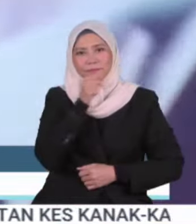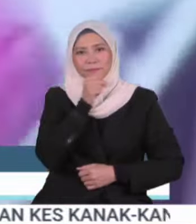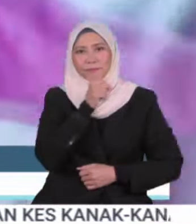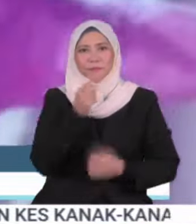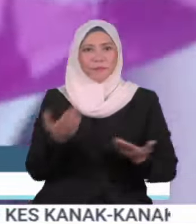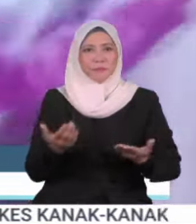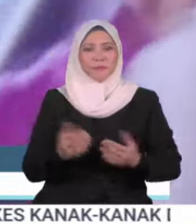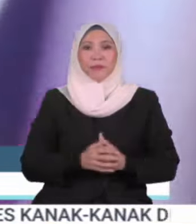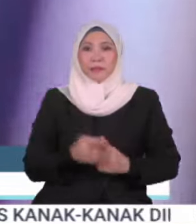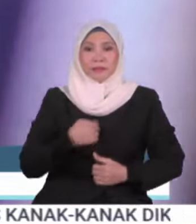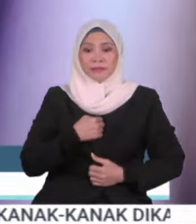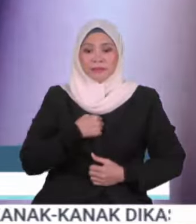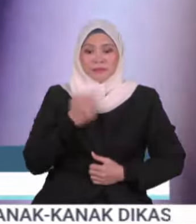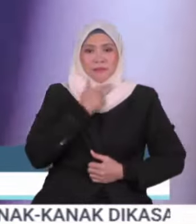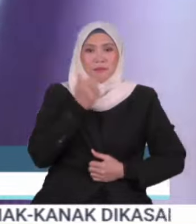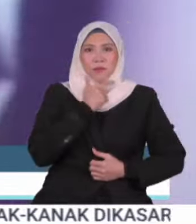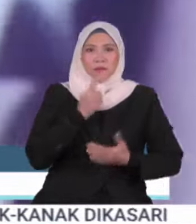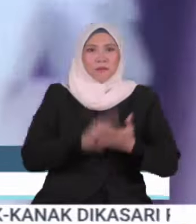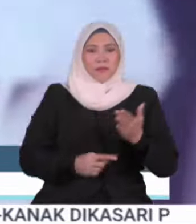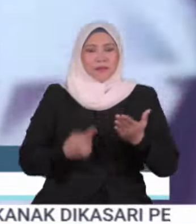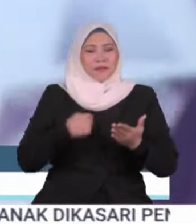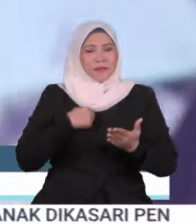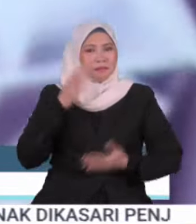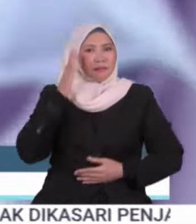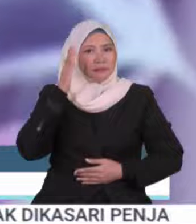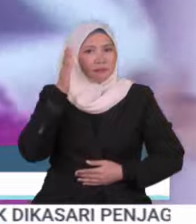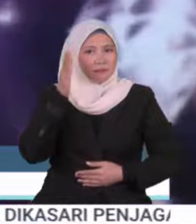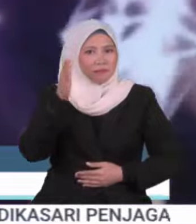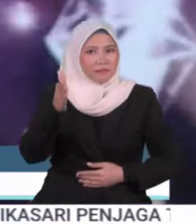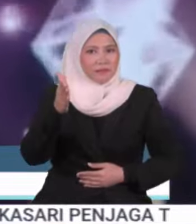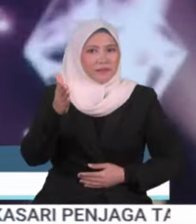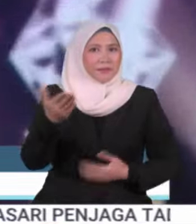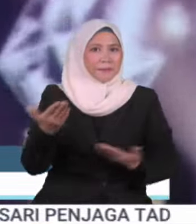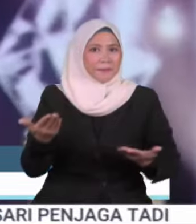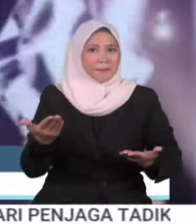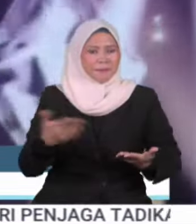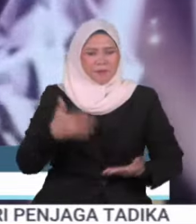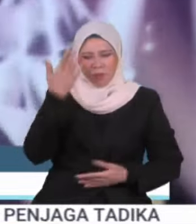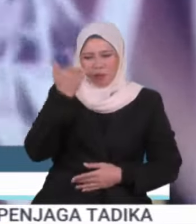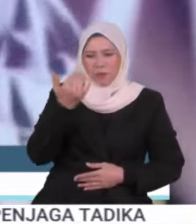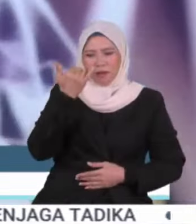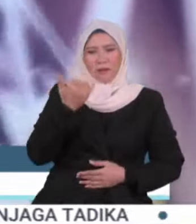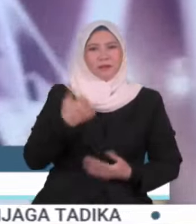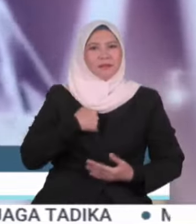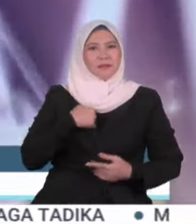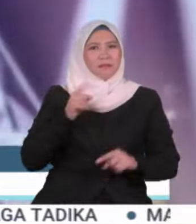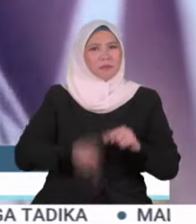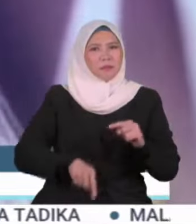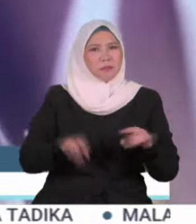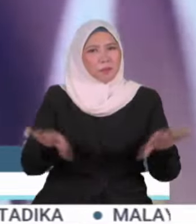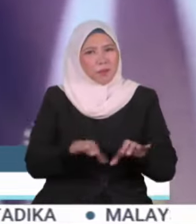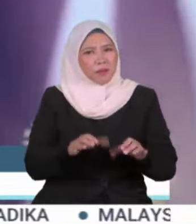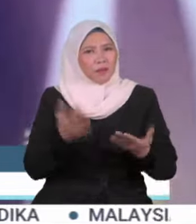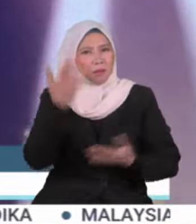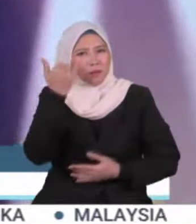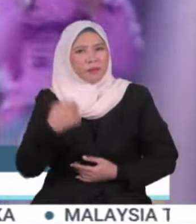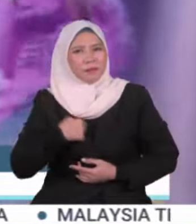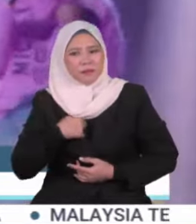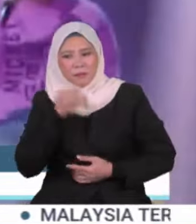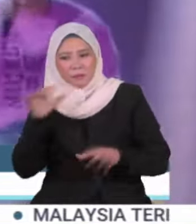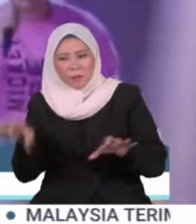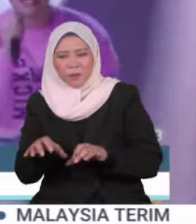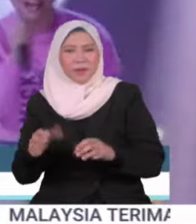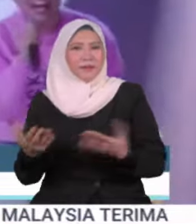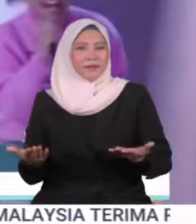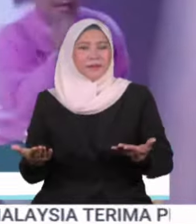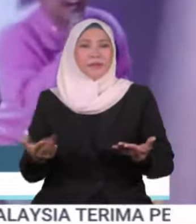pada saat tanah ada benda yang Vanessa akan rasa macam-macam oh kenapa nih Kenapa